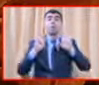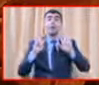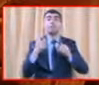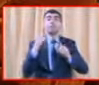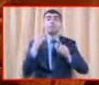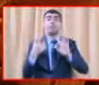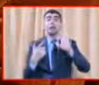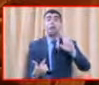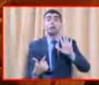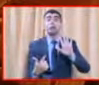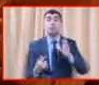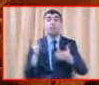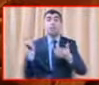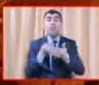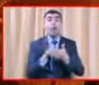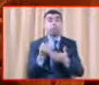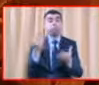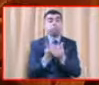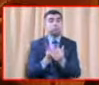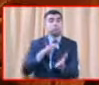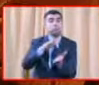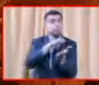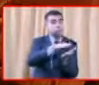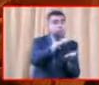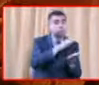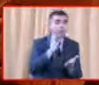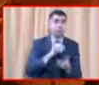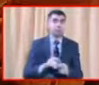22917 طلب اللي تحطت في هذه المكاتب، منها